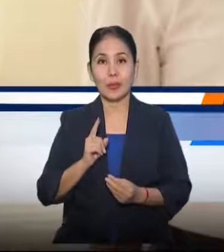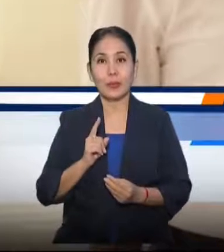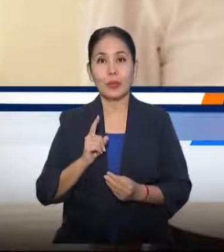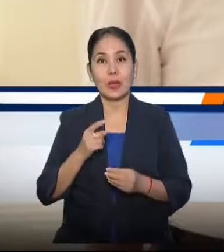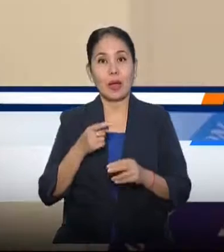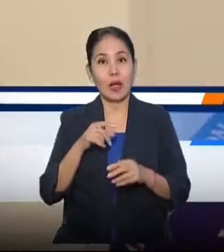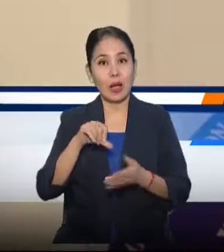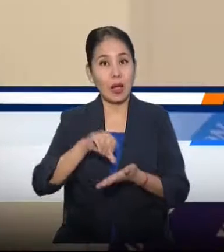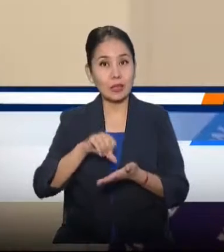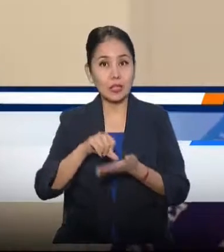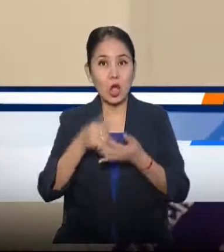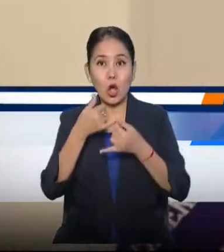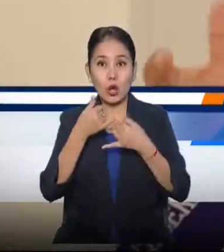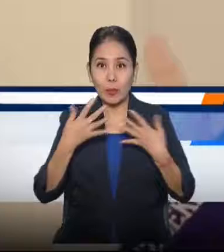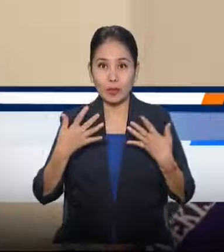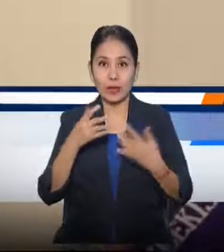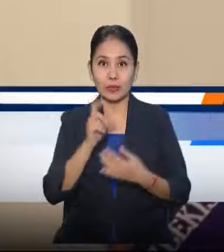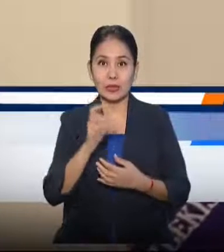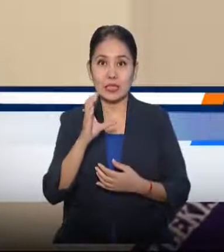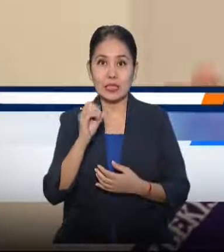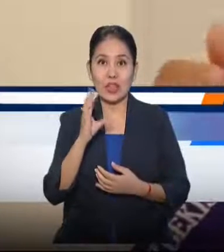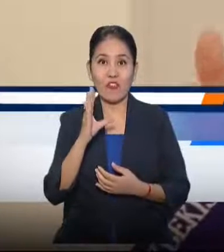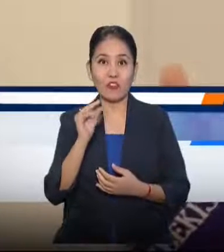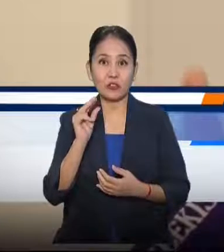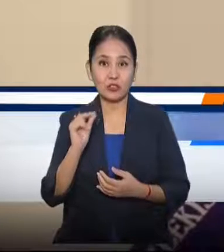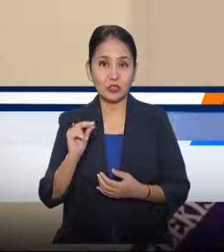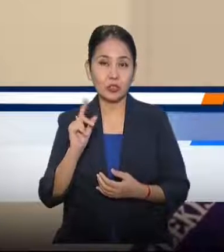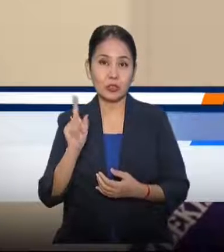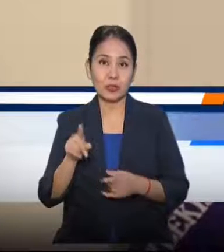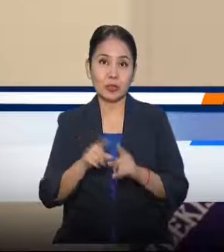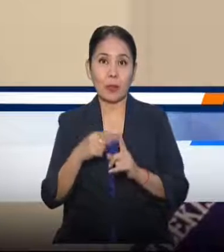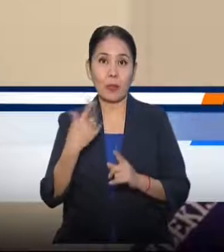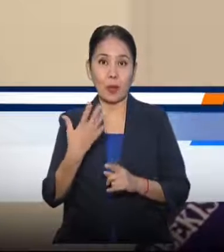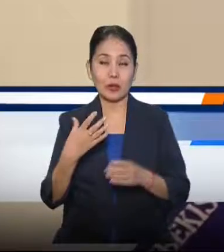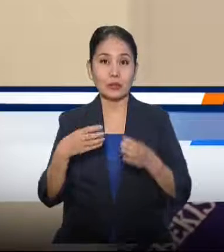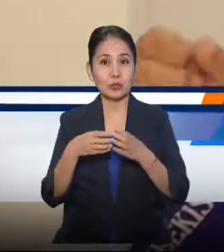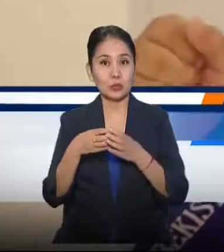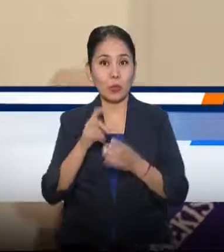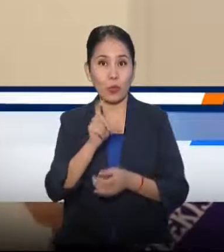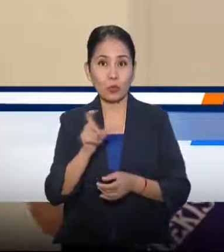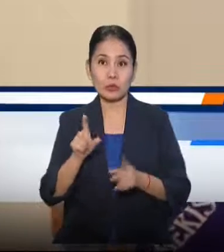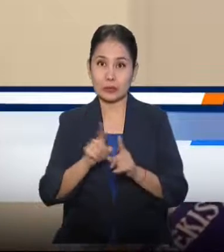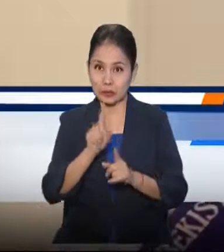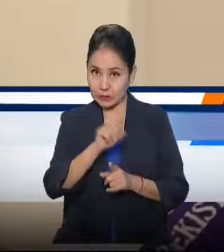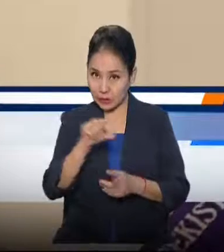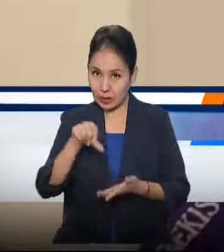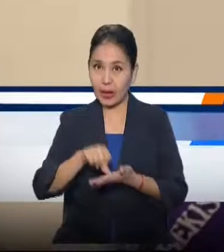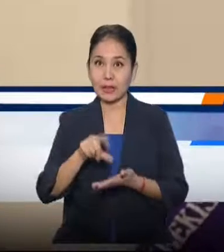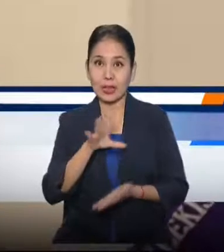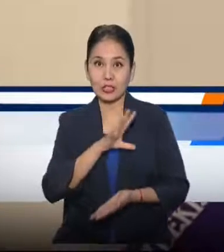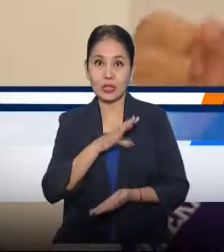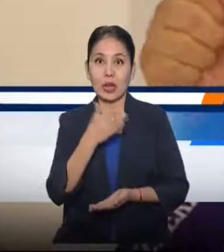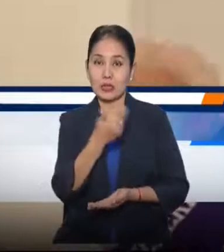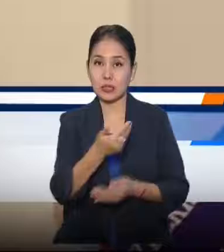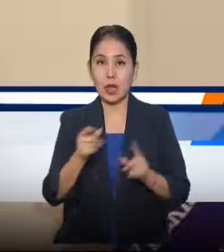kasalchilik bilan qatnasha olmagan ana Sevinchoy qizimizga yana 5 ta sportchiga turg'izib, sizlar ham shu qatnashdingizlar. Sizlar men